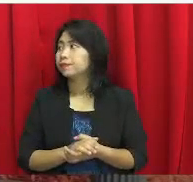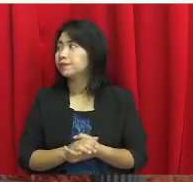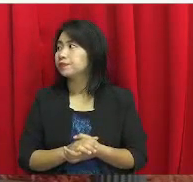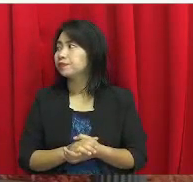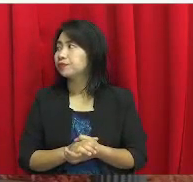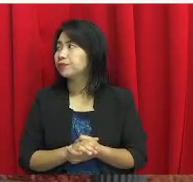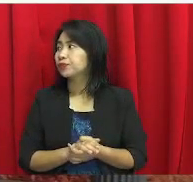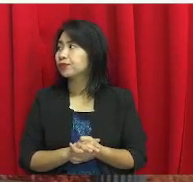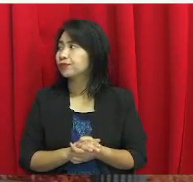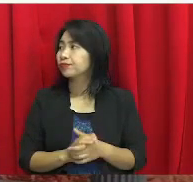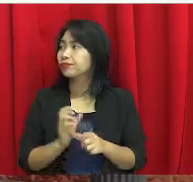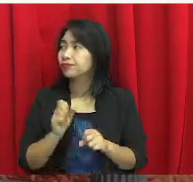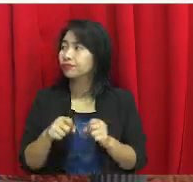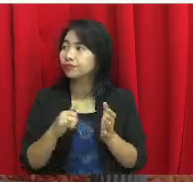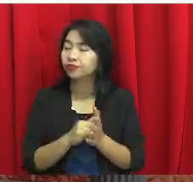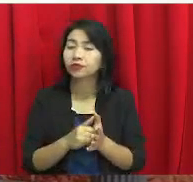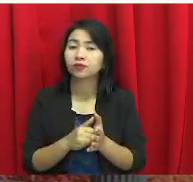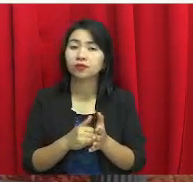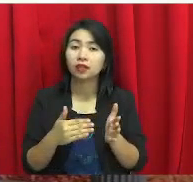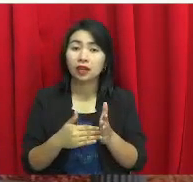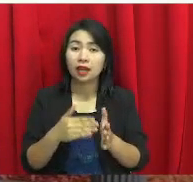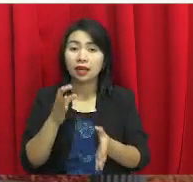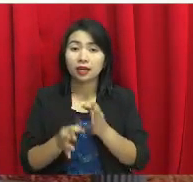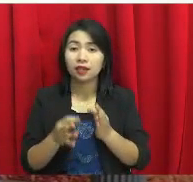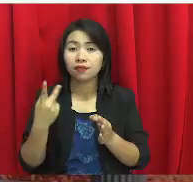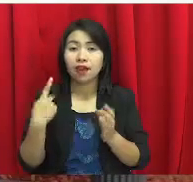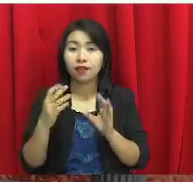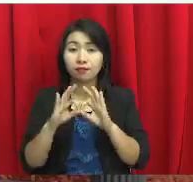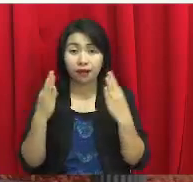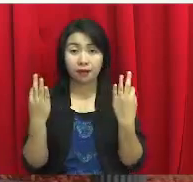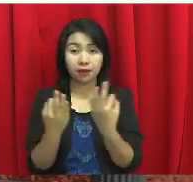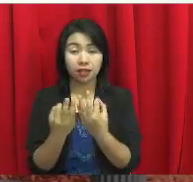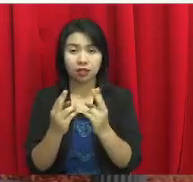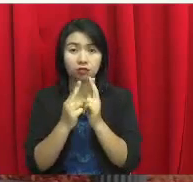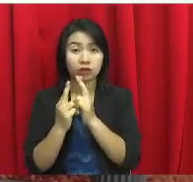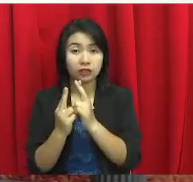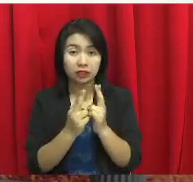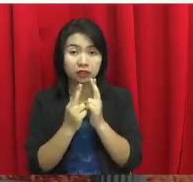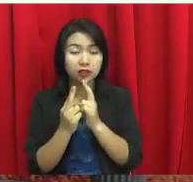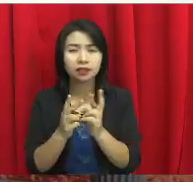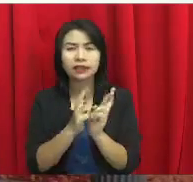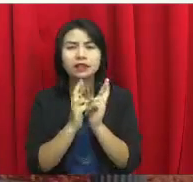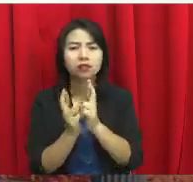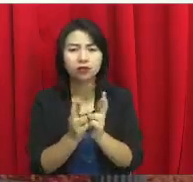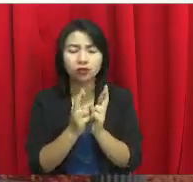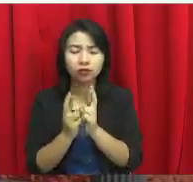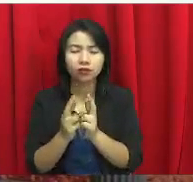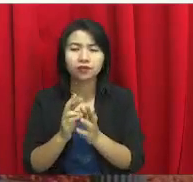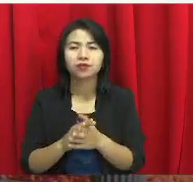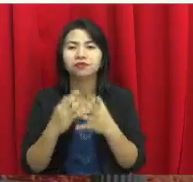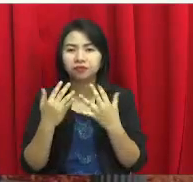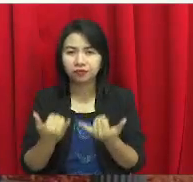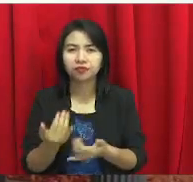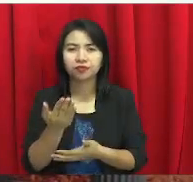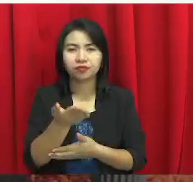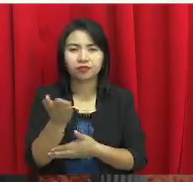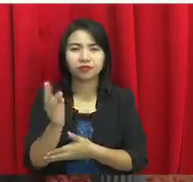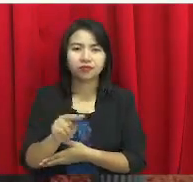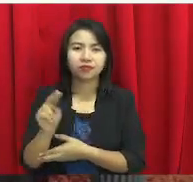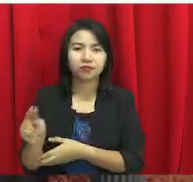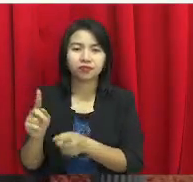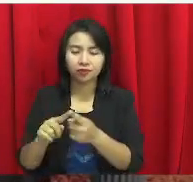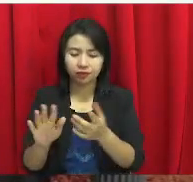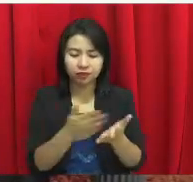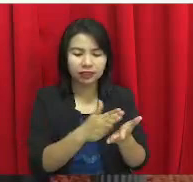'yan. Para pag nagkaroon ng family reunion, minsan nagtataka sila bakit di ka sumama. Ito ngayon, magpakilala ka kung sino ka. I-share mo yung